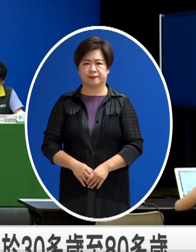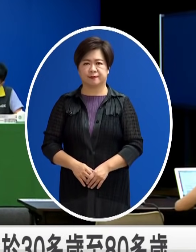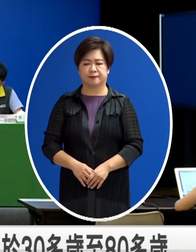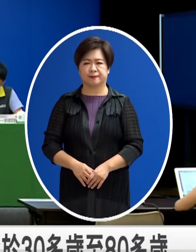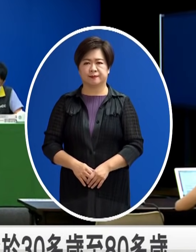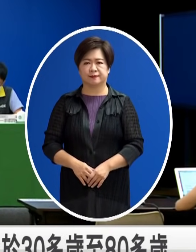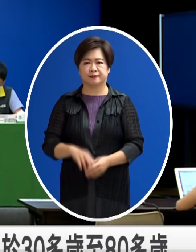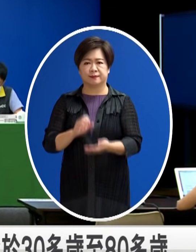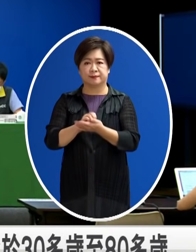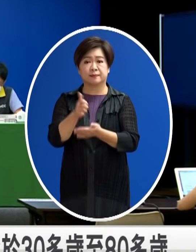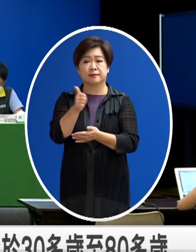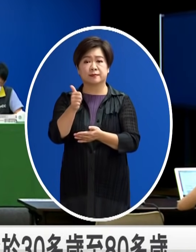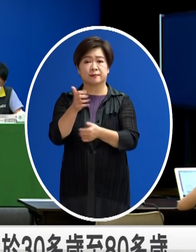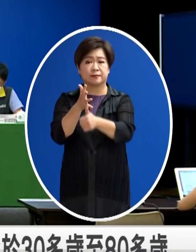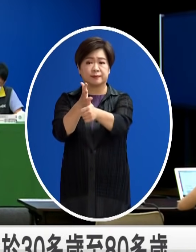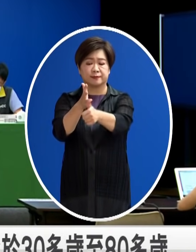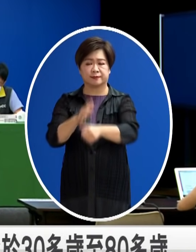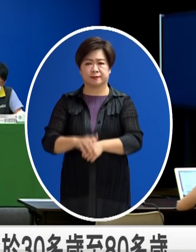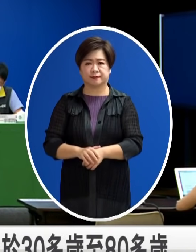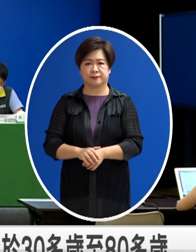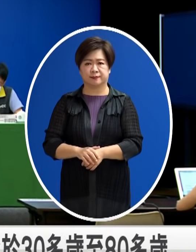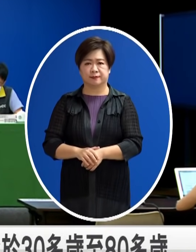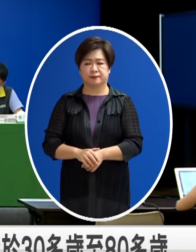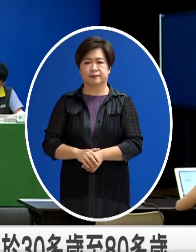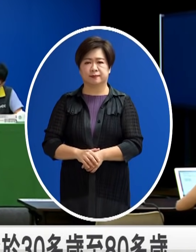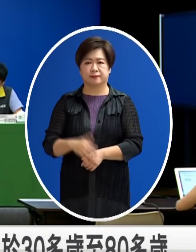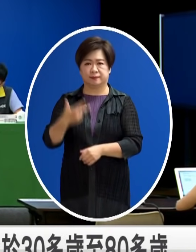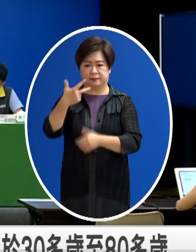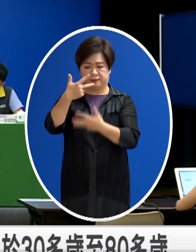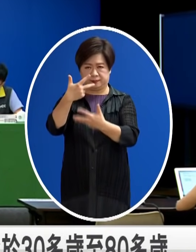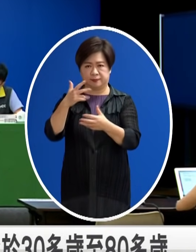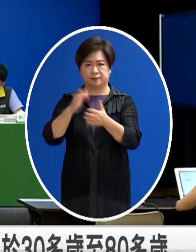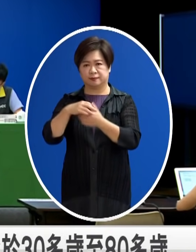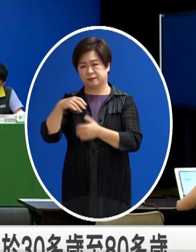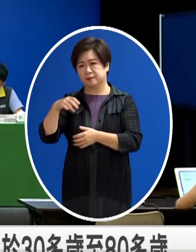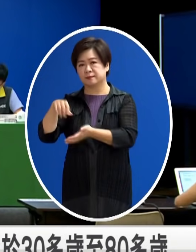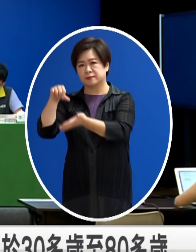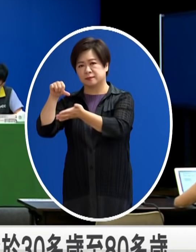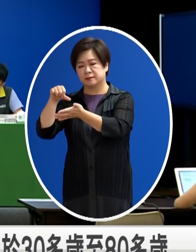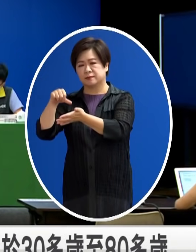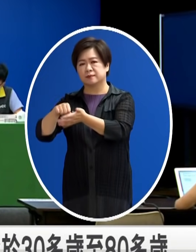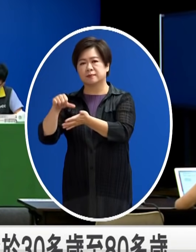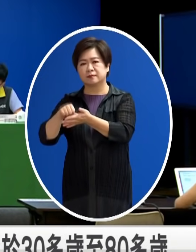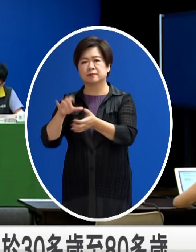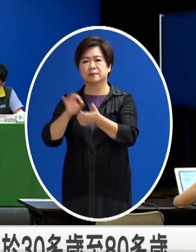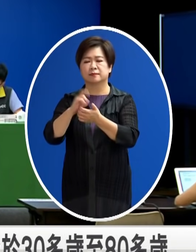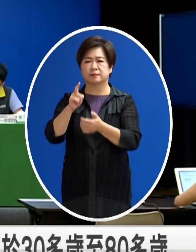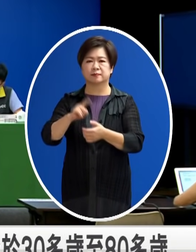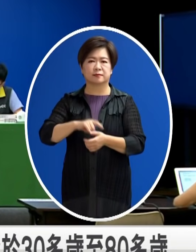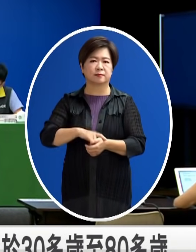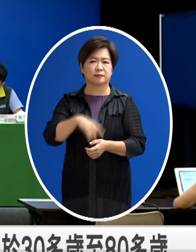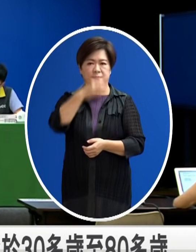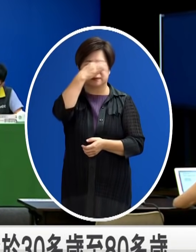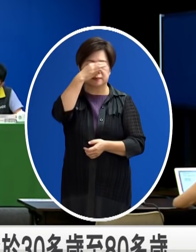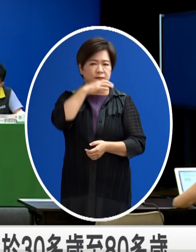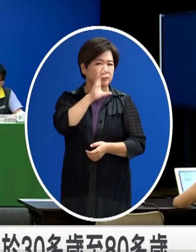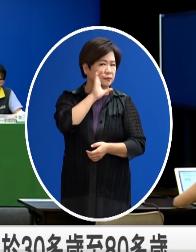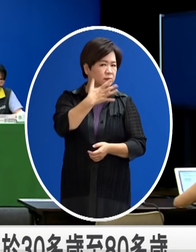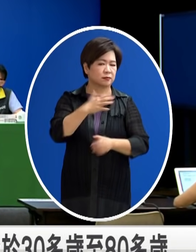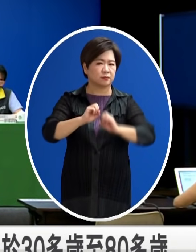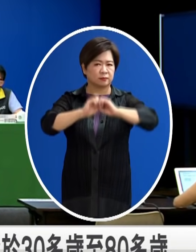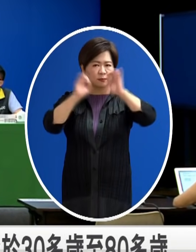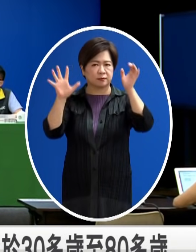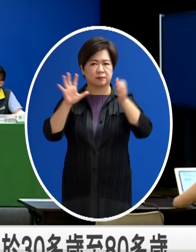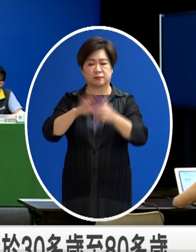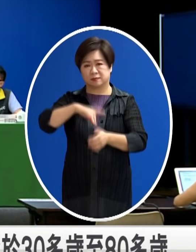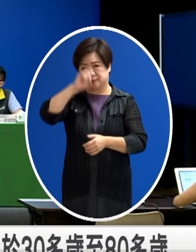主持人好，报道者提问。8日，印尼、菲律宾、泰国跟越南等驻台代表发表联合声明，希望政府可以让